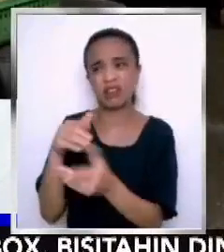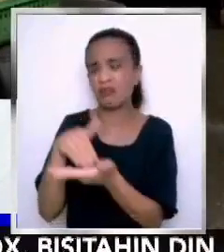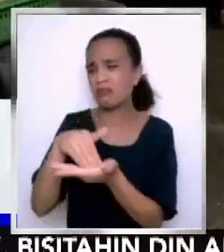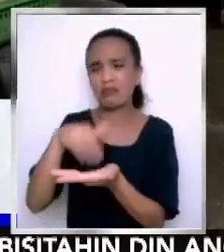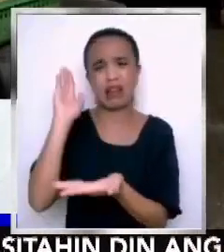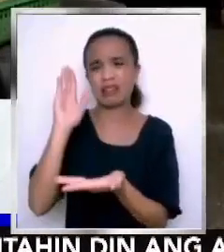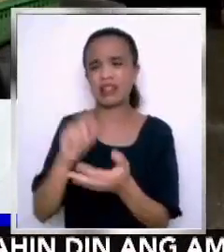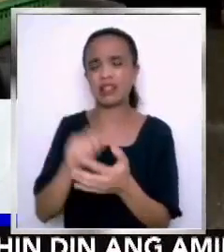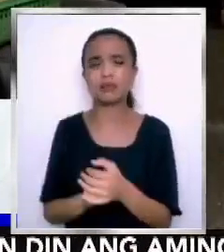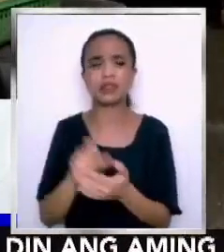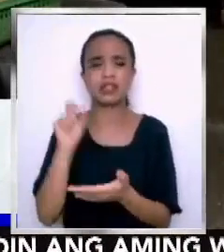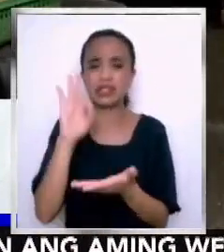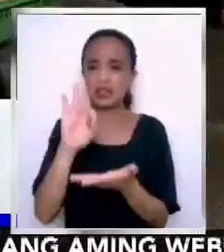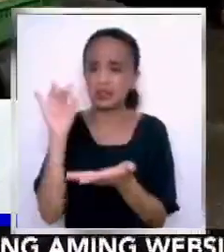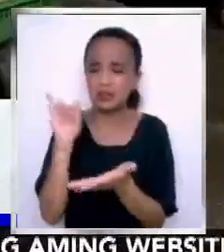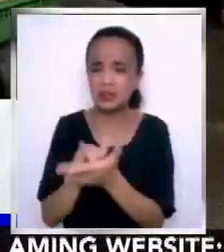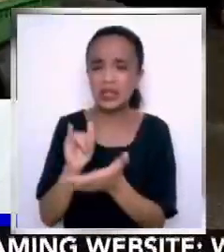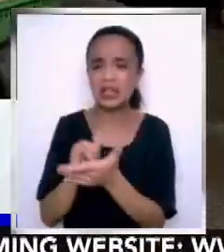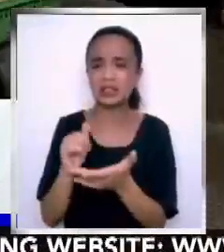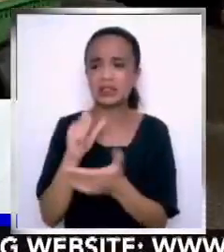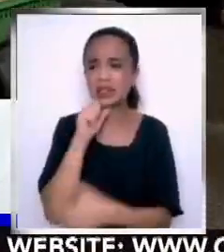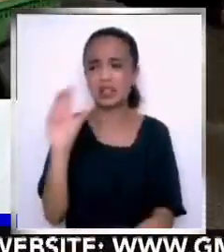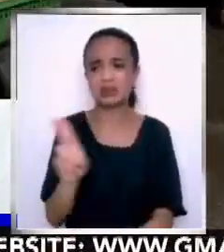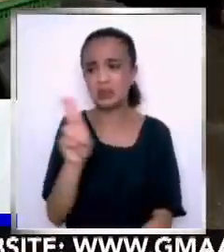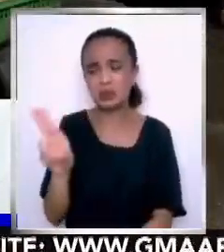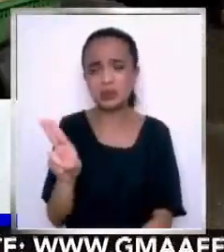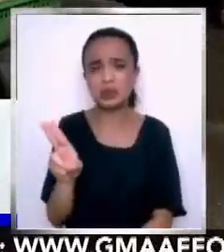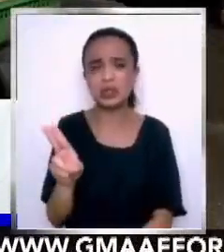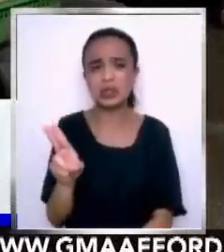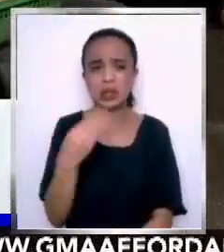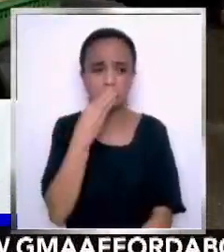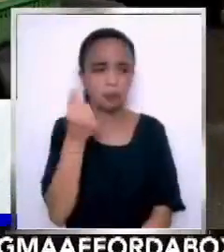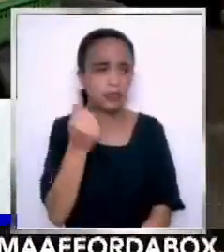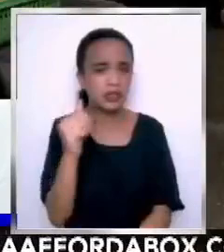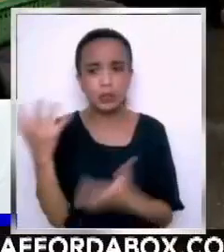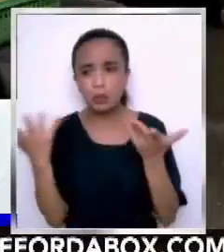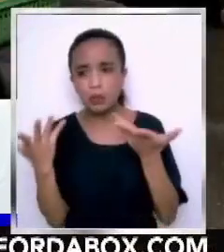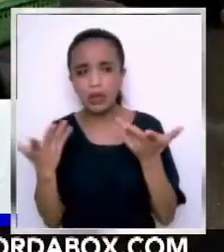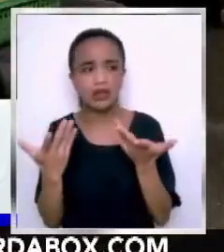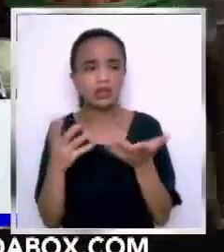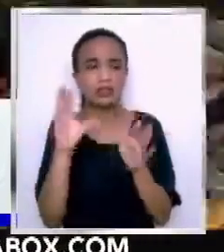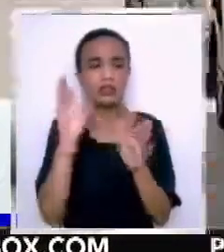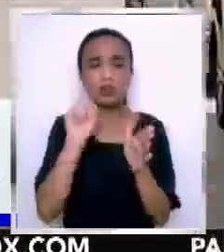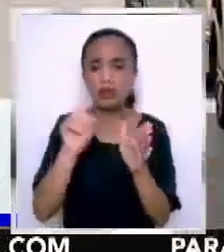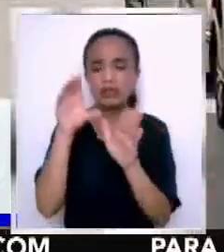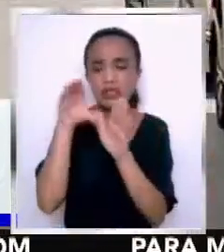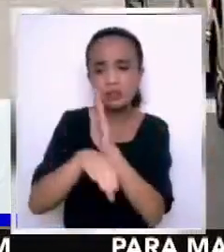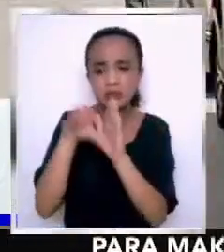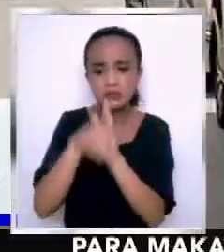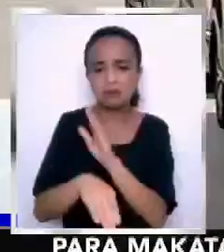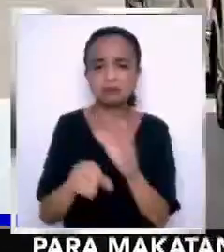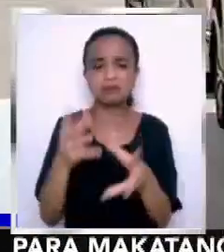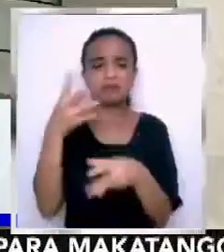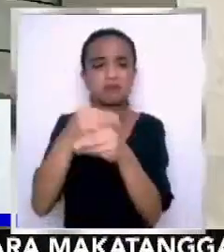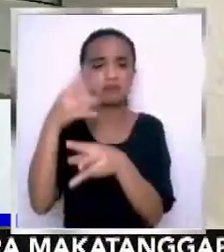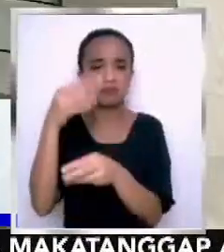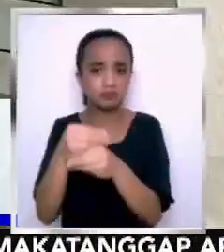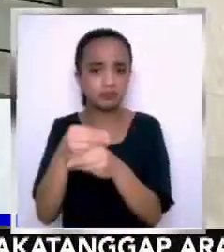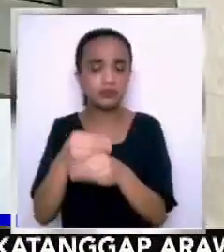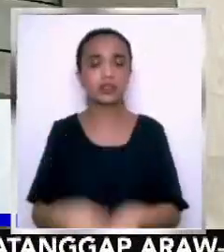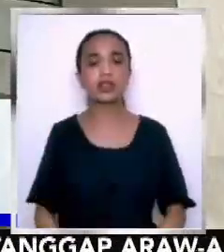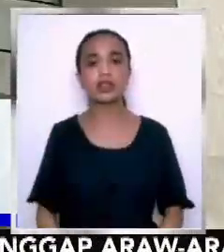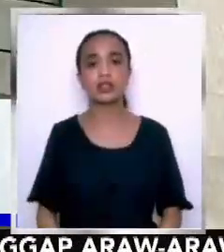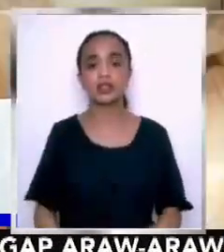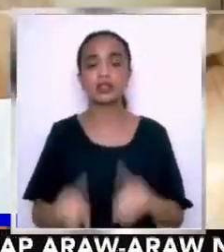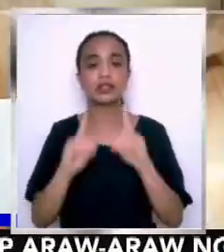ang menu na gagamitin, edi mas pipili ka doon sa mas mura na ilalagay mo sa mga ingredients mo. Sa price monitoring ng Department